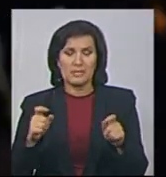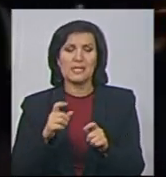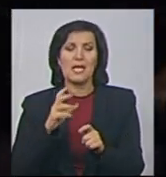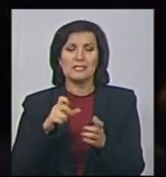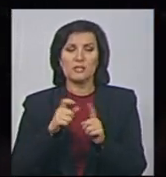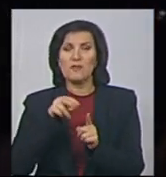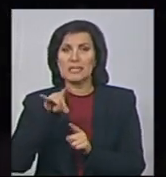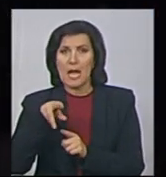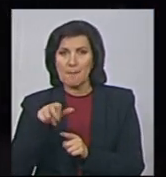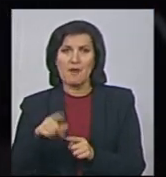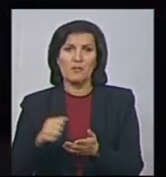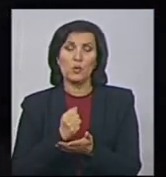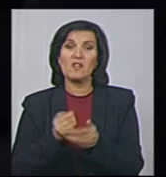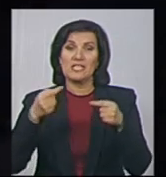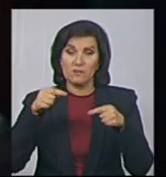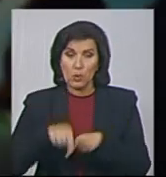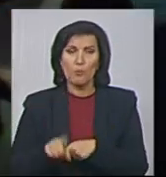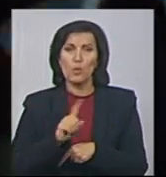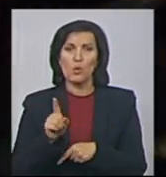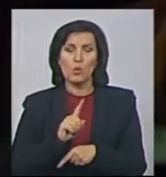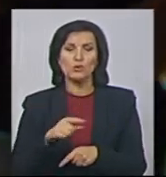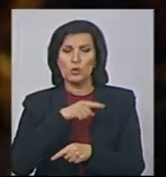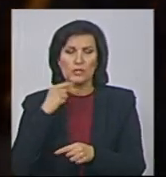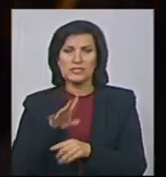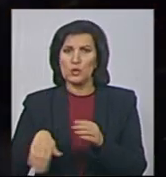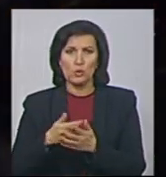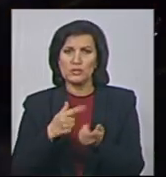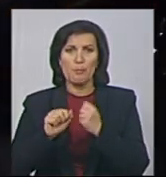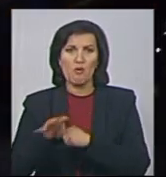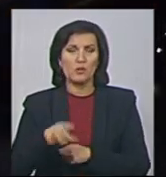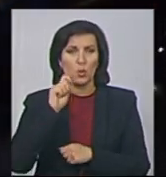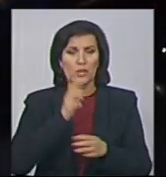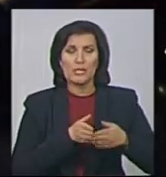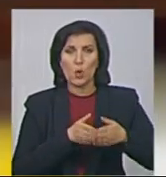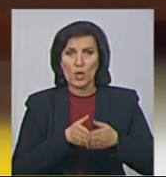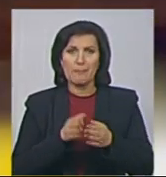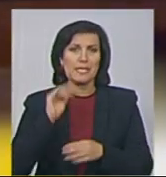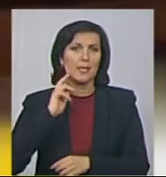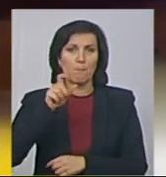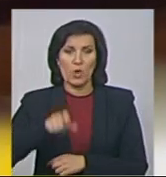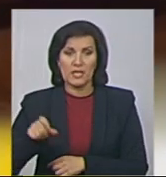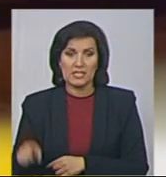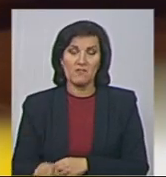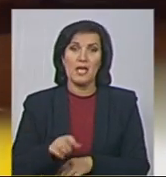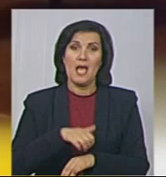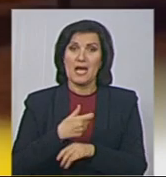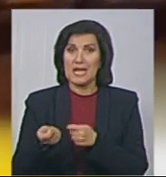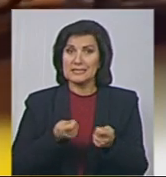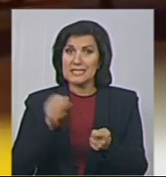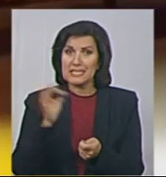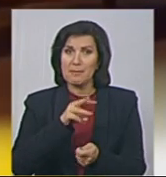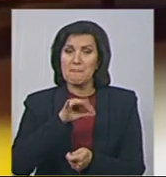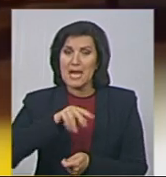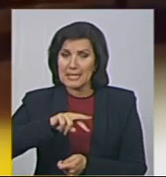Трампа, таке рішення він ухвалив тому, що Росія досі не повернула Україні кораблі та моряків. Тим часом канцлер Німеччини